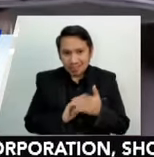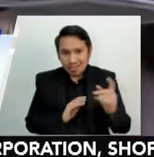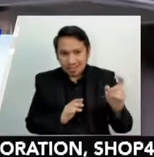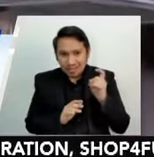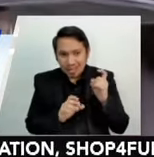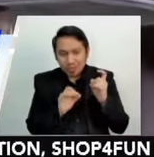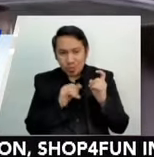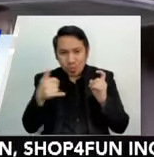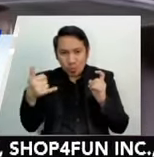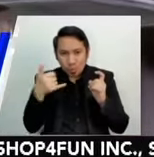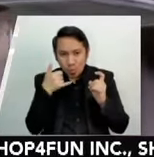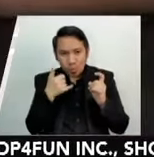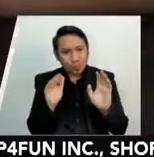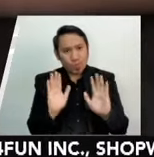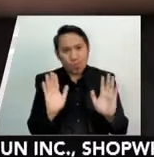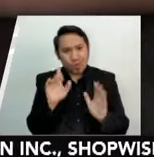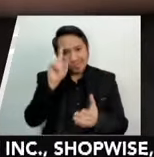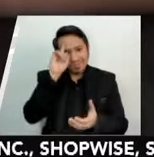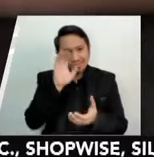natatanggap.